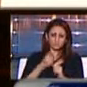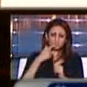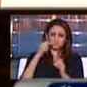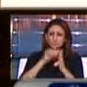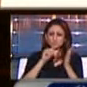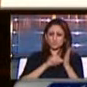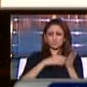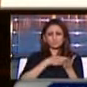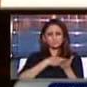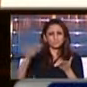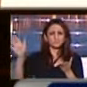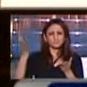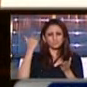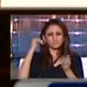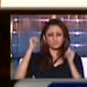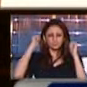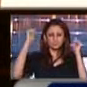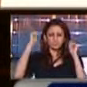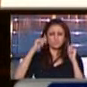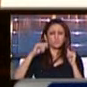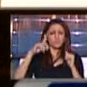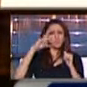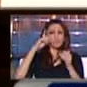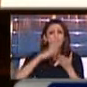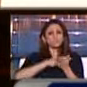واطاحت بالرئيس والسلطه التنفيذيه والسلطه